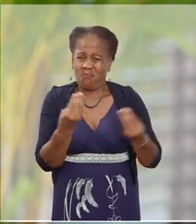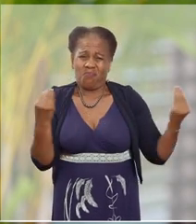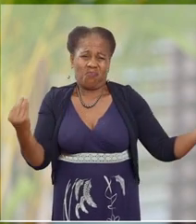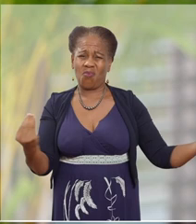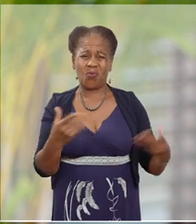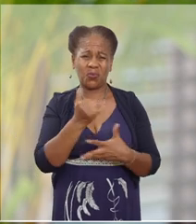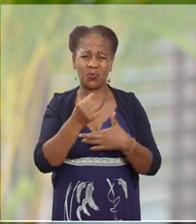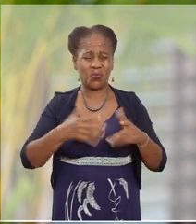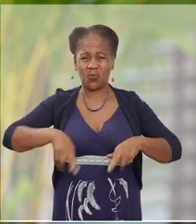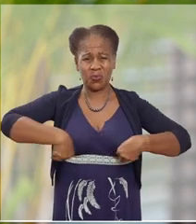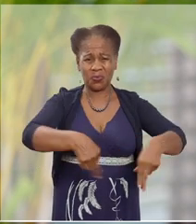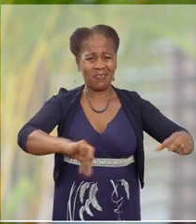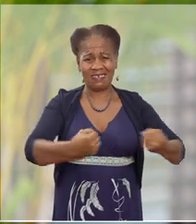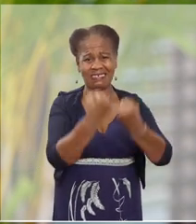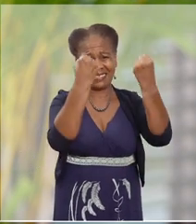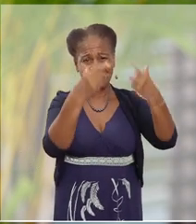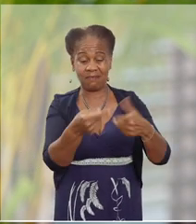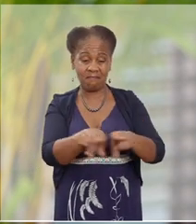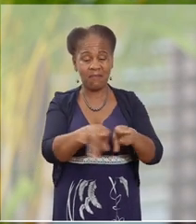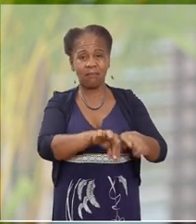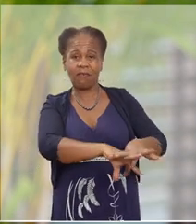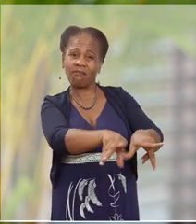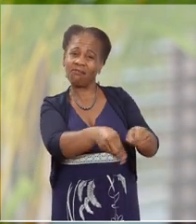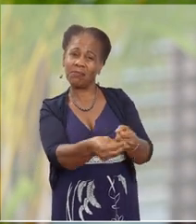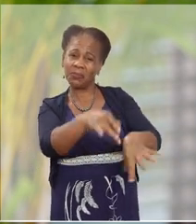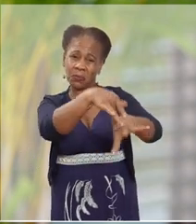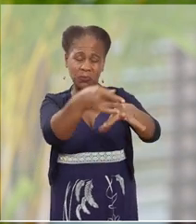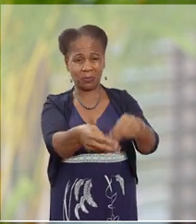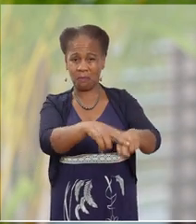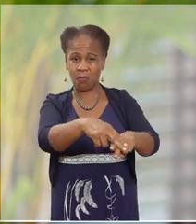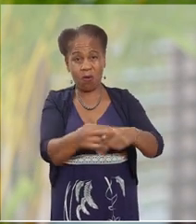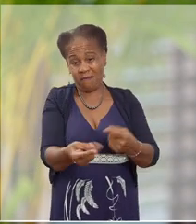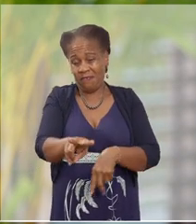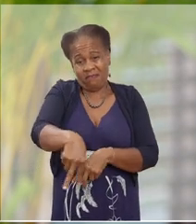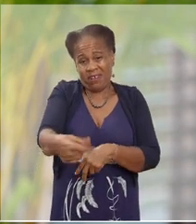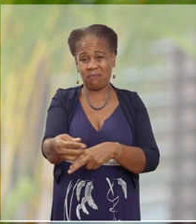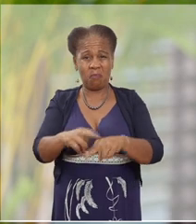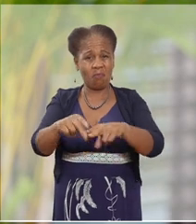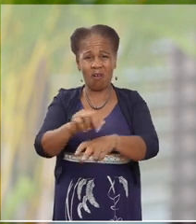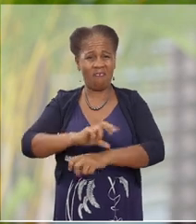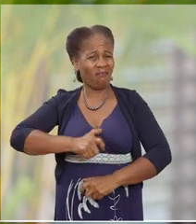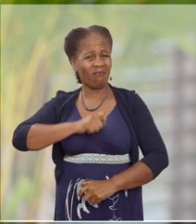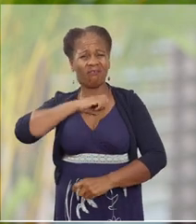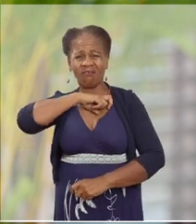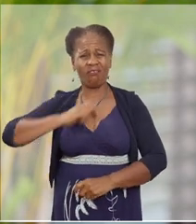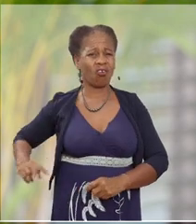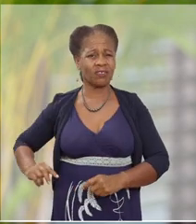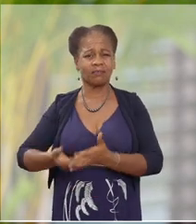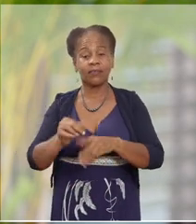d'accidents de la route pas trop de familles enduit par des mots violents qui interpellent notre